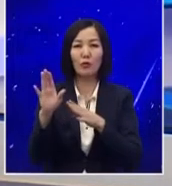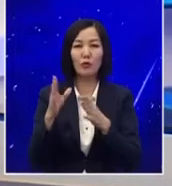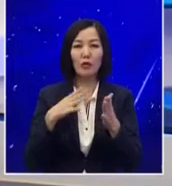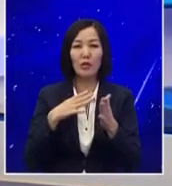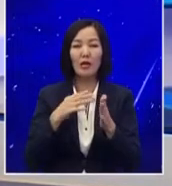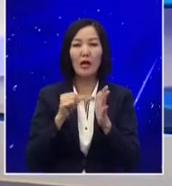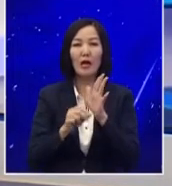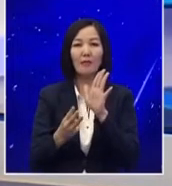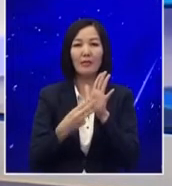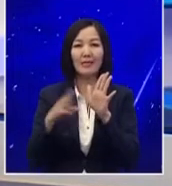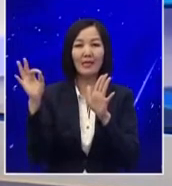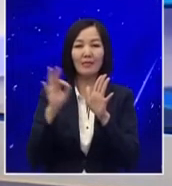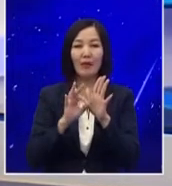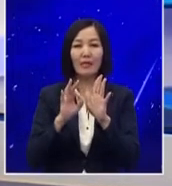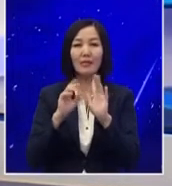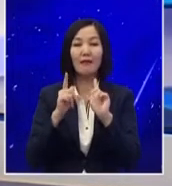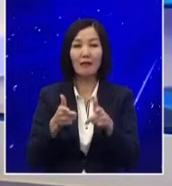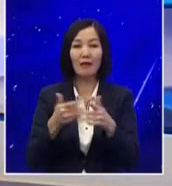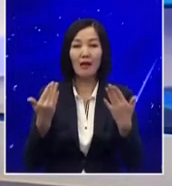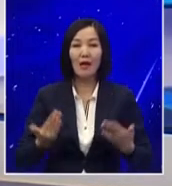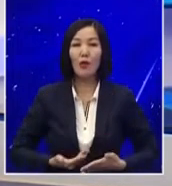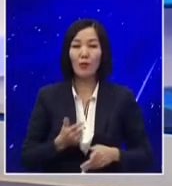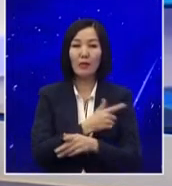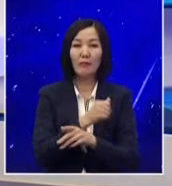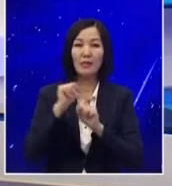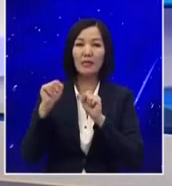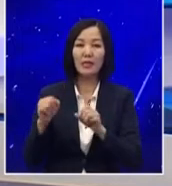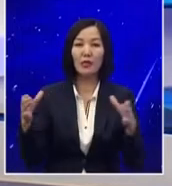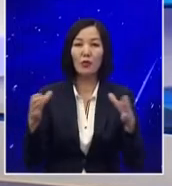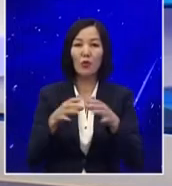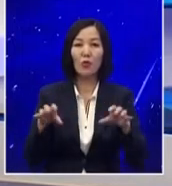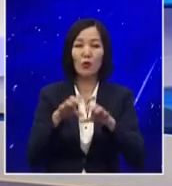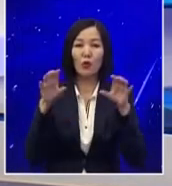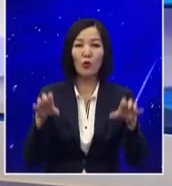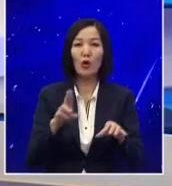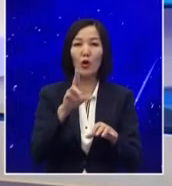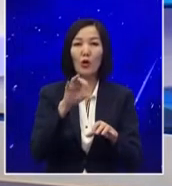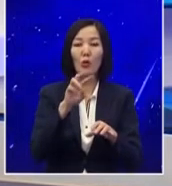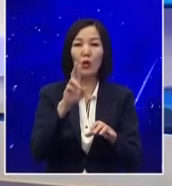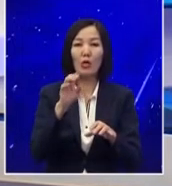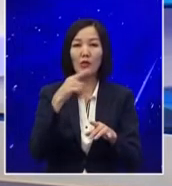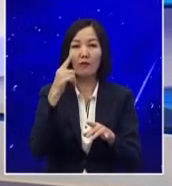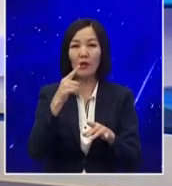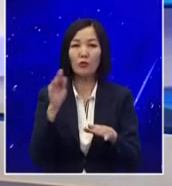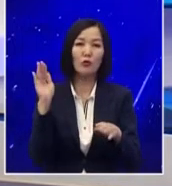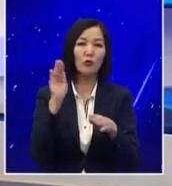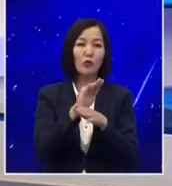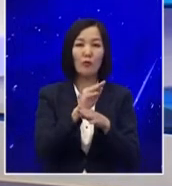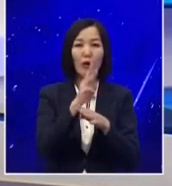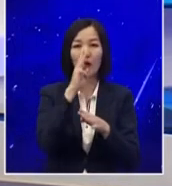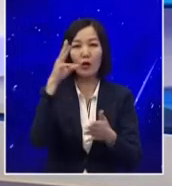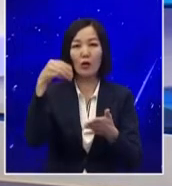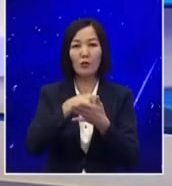өтінімдердің 68% расталған. Әлеуметтік медициналық сақтандыру қоры төрағасы Болат Төкежановтың айтуынша, үстемақы алушылардың